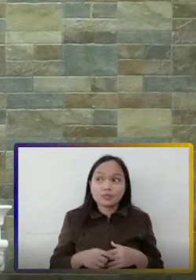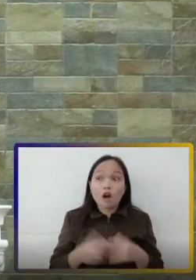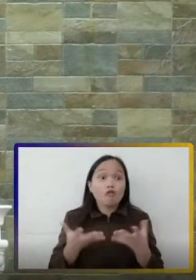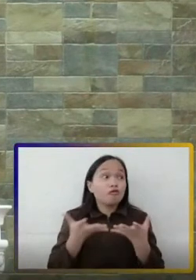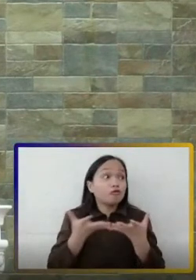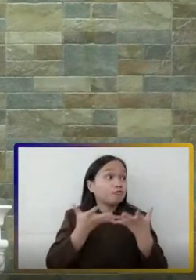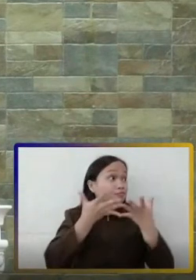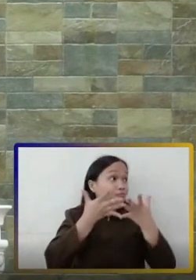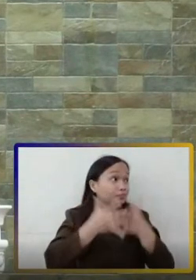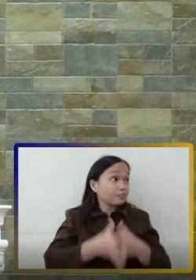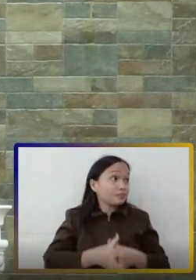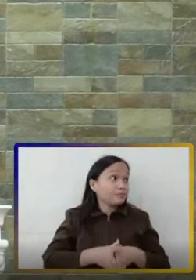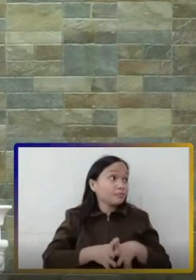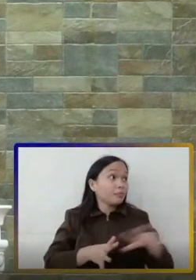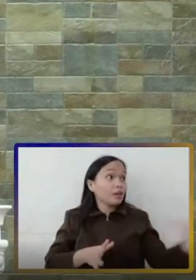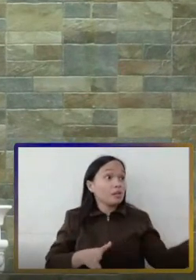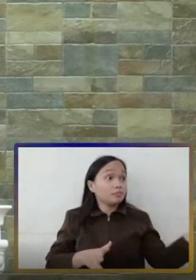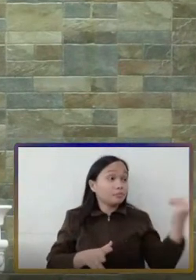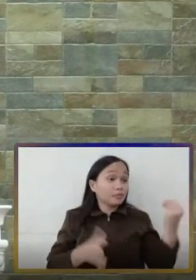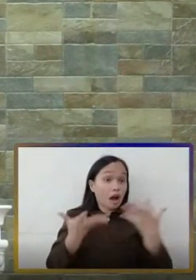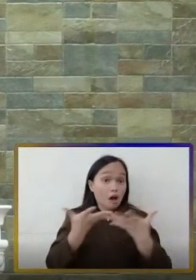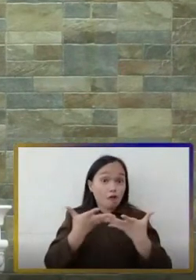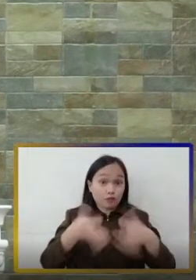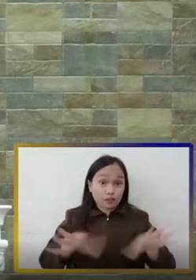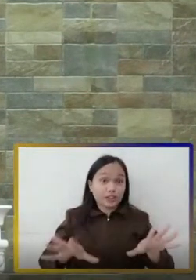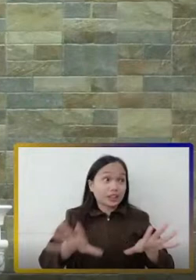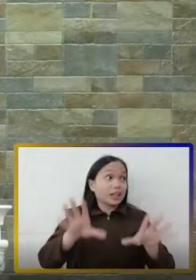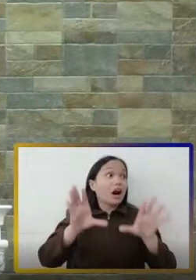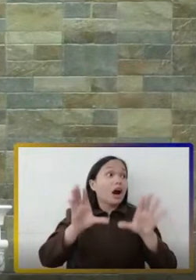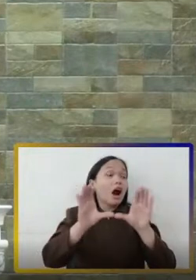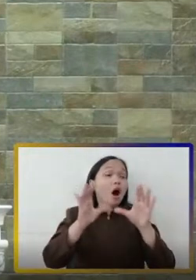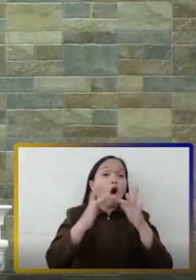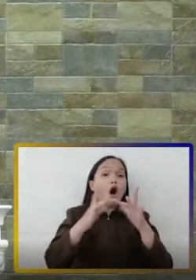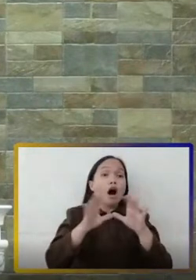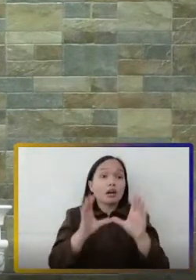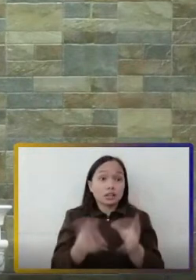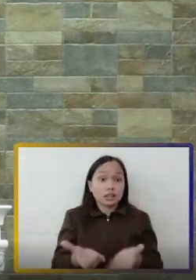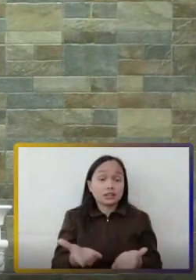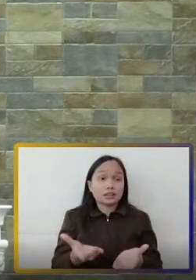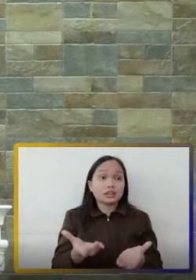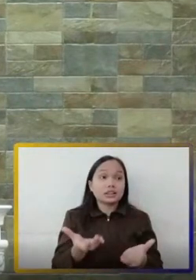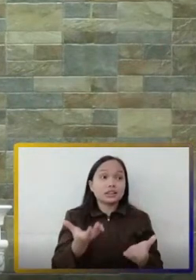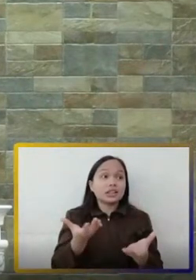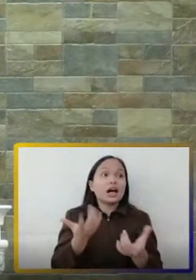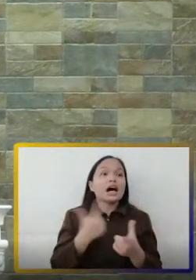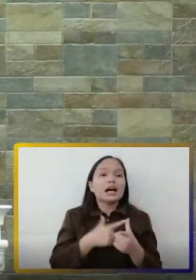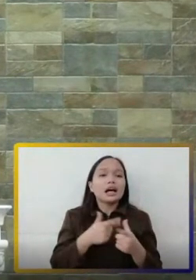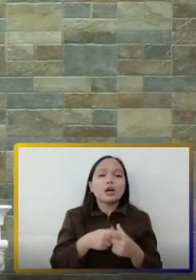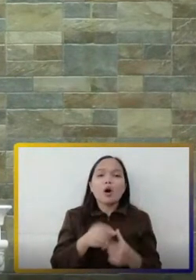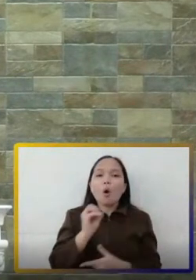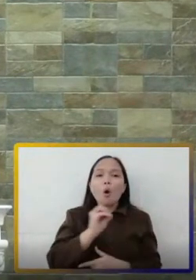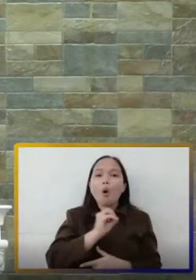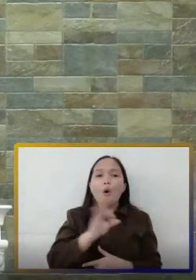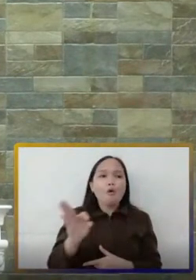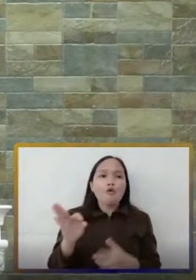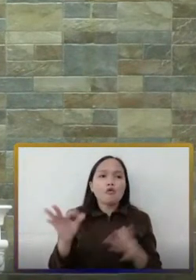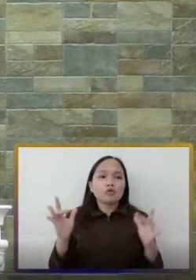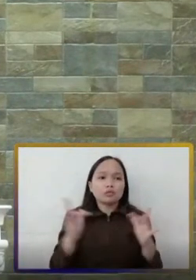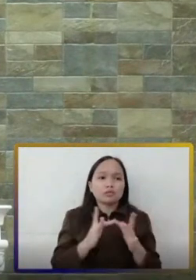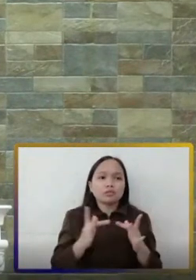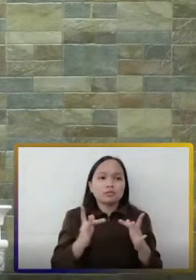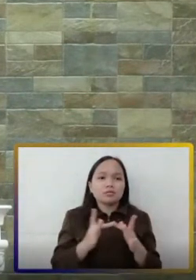Pagkatapos mag-aral mga anak ninyo, shut off the internet connection.